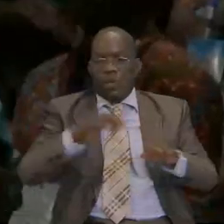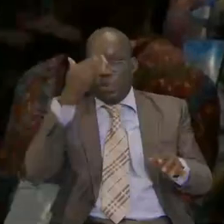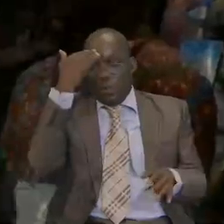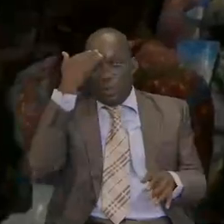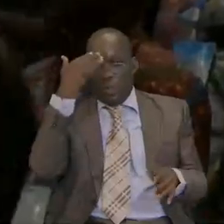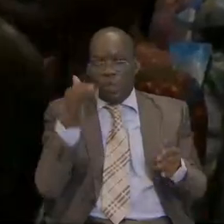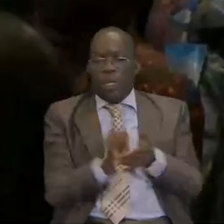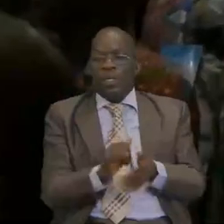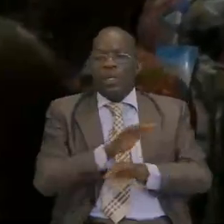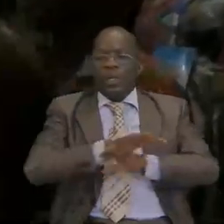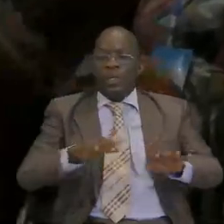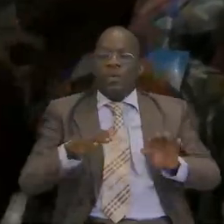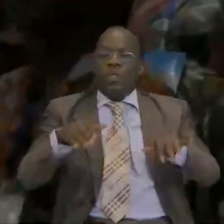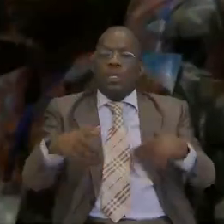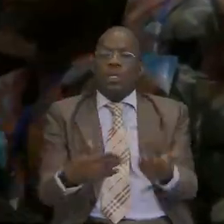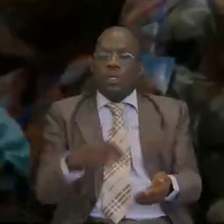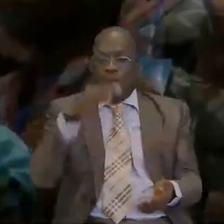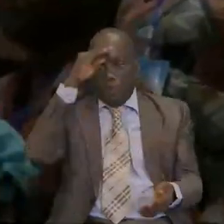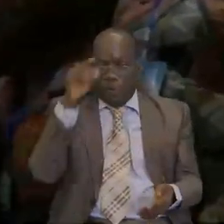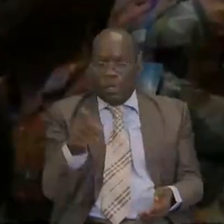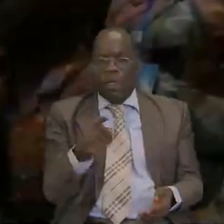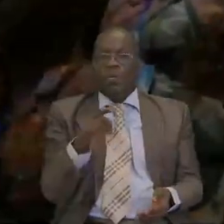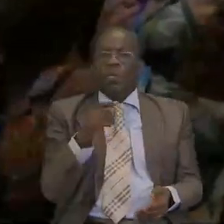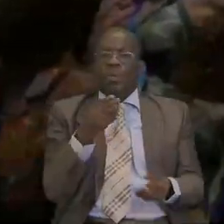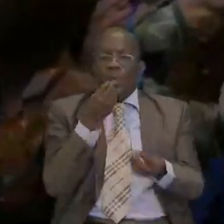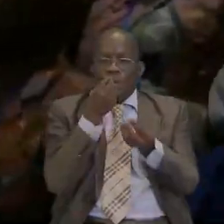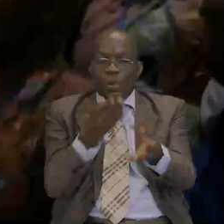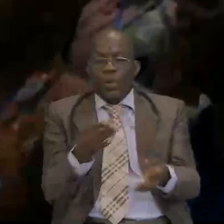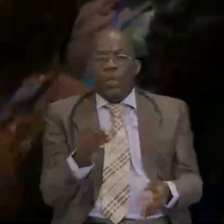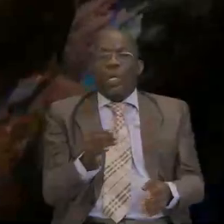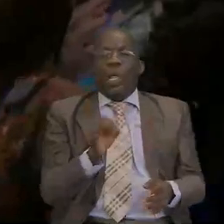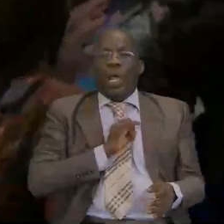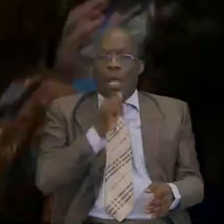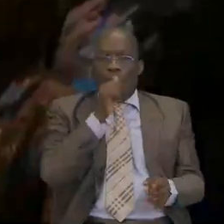pas d'informations. Je suis simplement une femme.